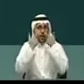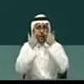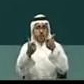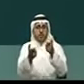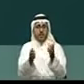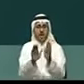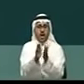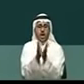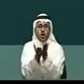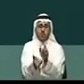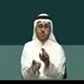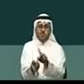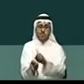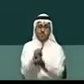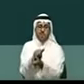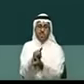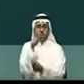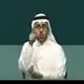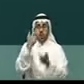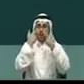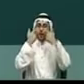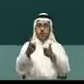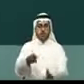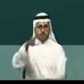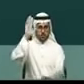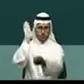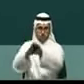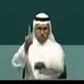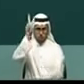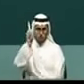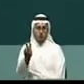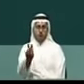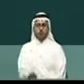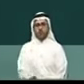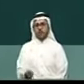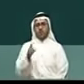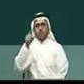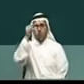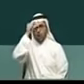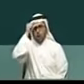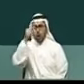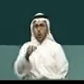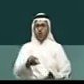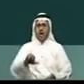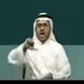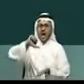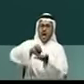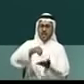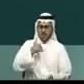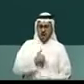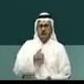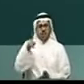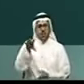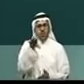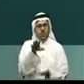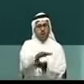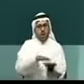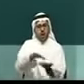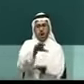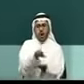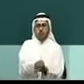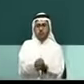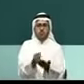النسيج الاجتماعي. ولفت الإرياني إلى أن استمرار سيطرة الميليشيا على صنعاء وعدد من المحافظات